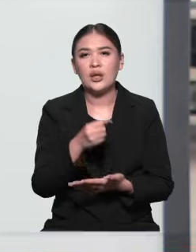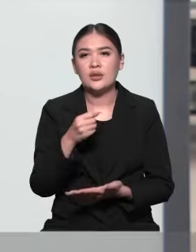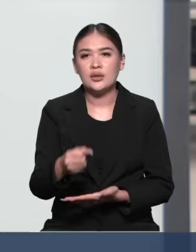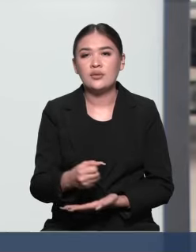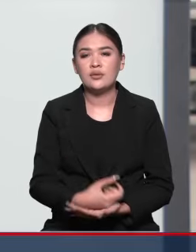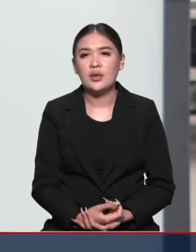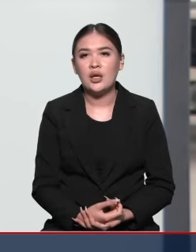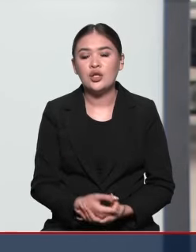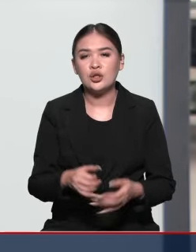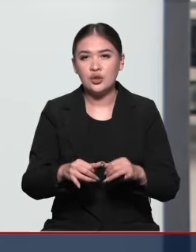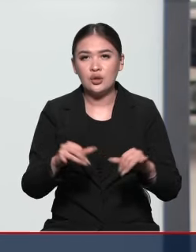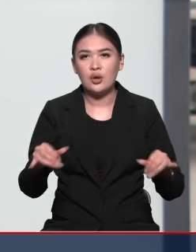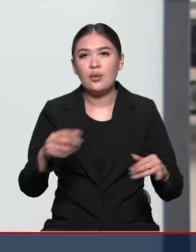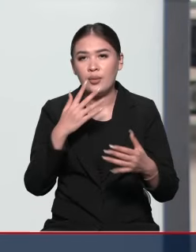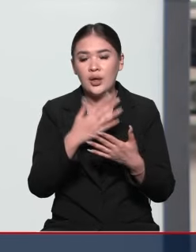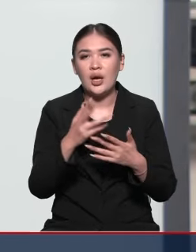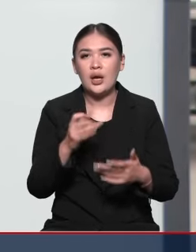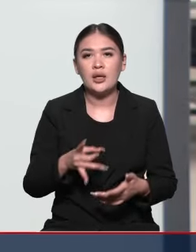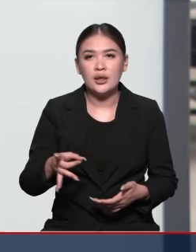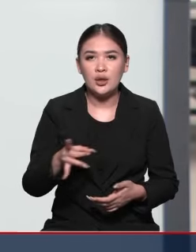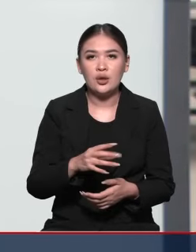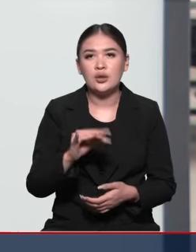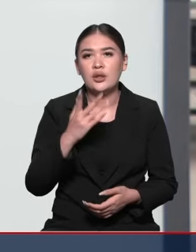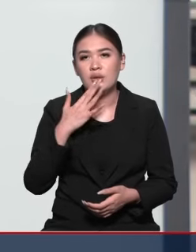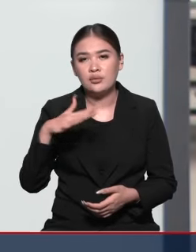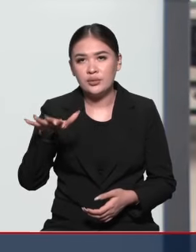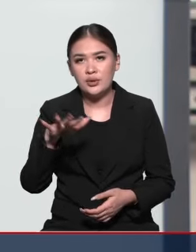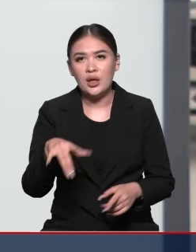Мы широко представлены как в регионах, так и за рубежом.